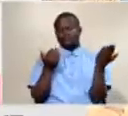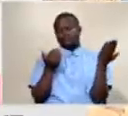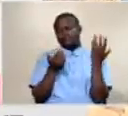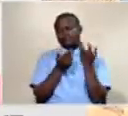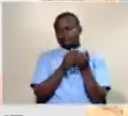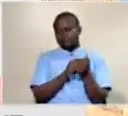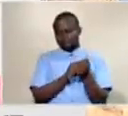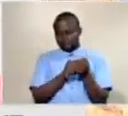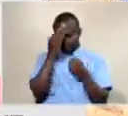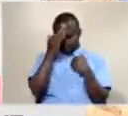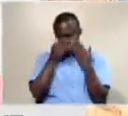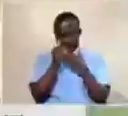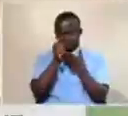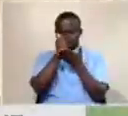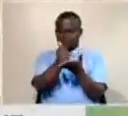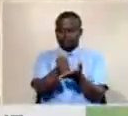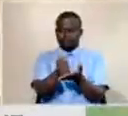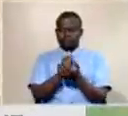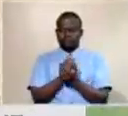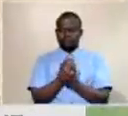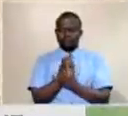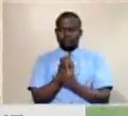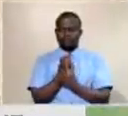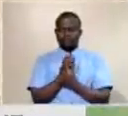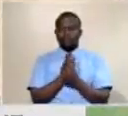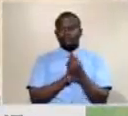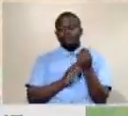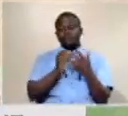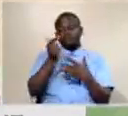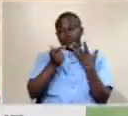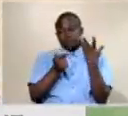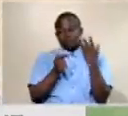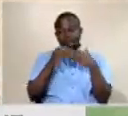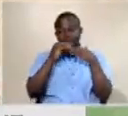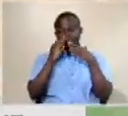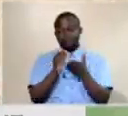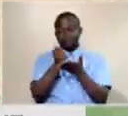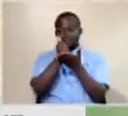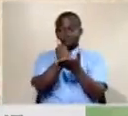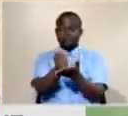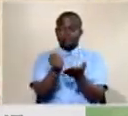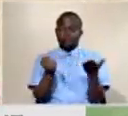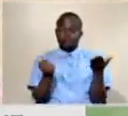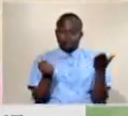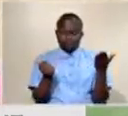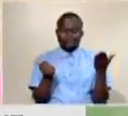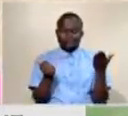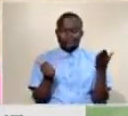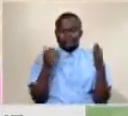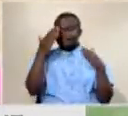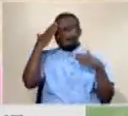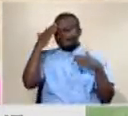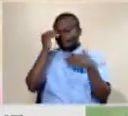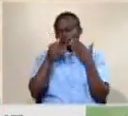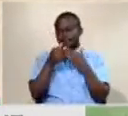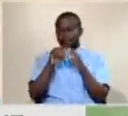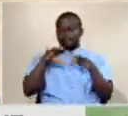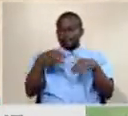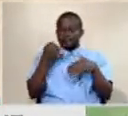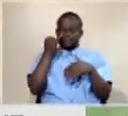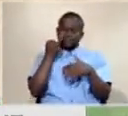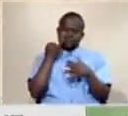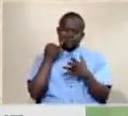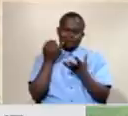bari kubarurwa kugira ngo bafashwe ibyo ngibyo ubuyobozi burabafasha bitewe